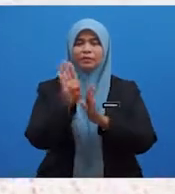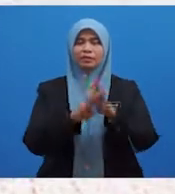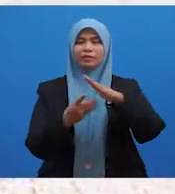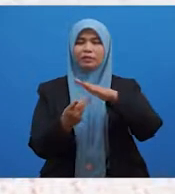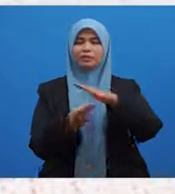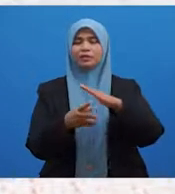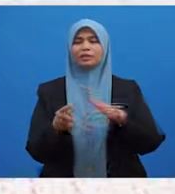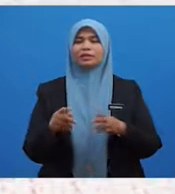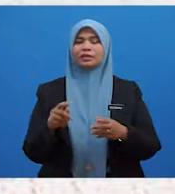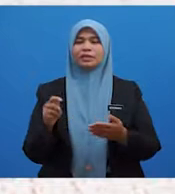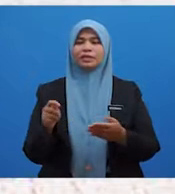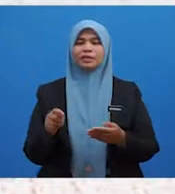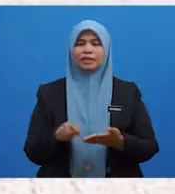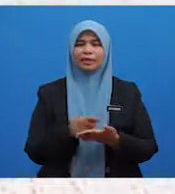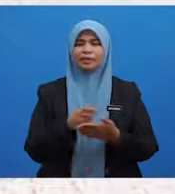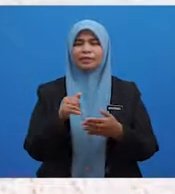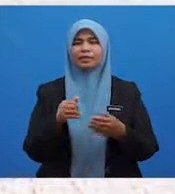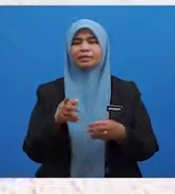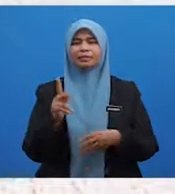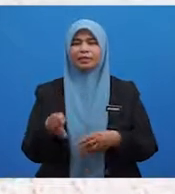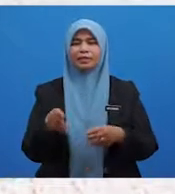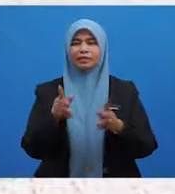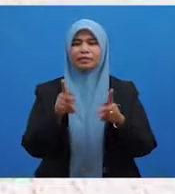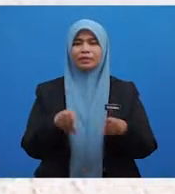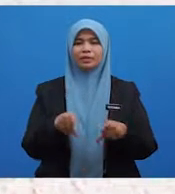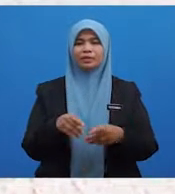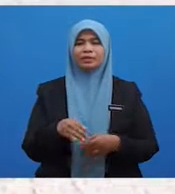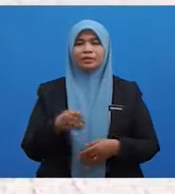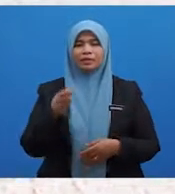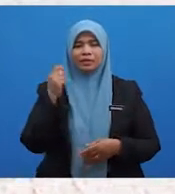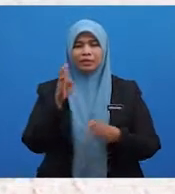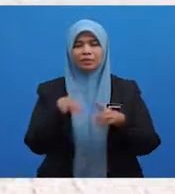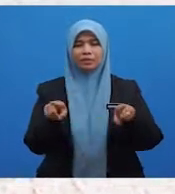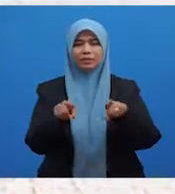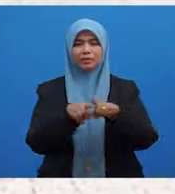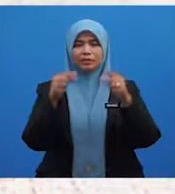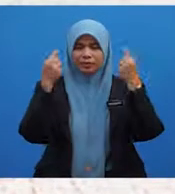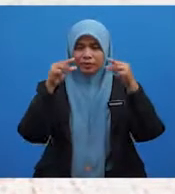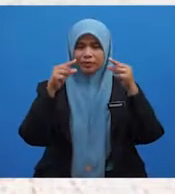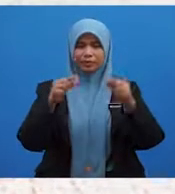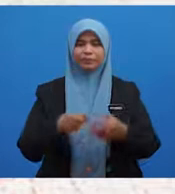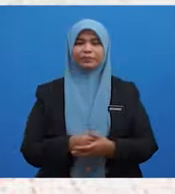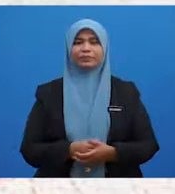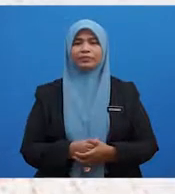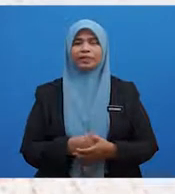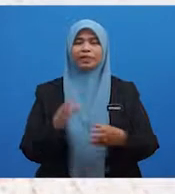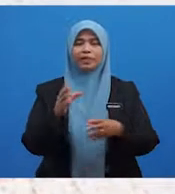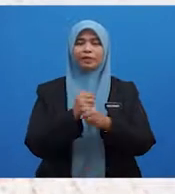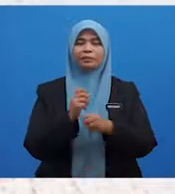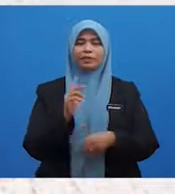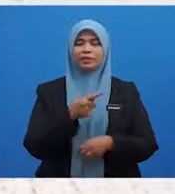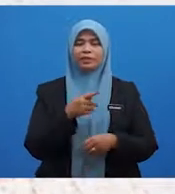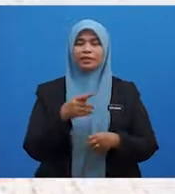Berdasarkan teks yang pernah pelajar-pelajar kaji bersama guru sebelum ini, dapatlah